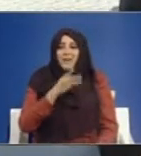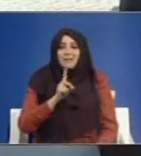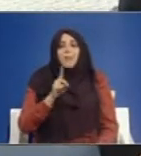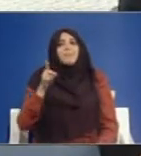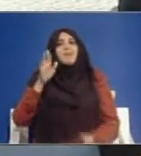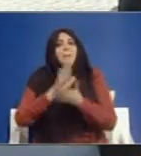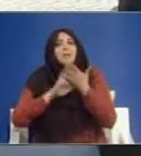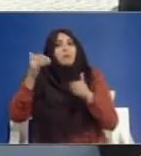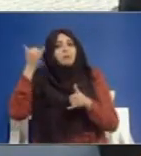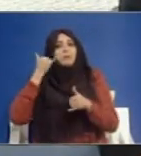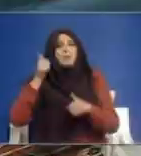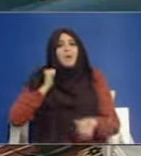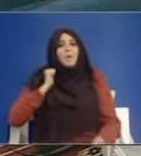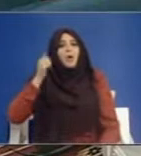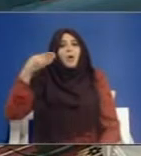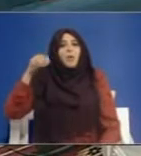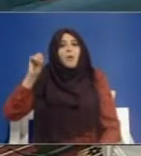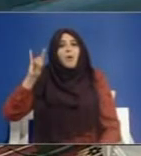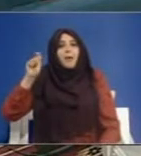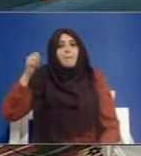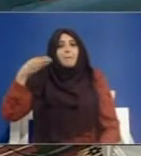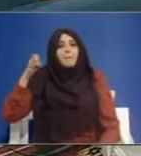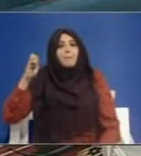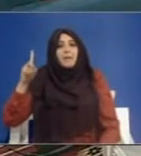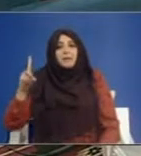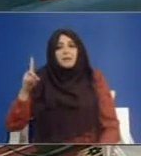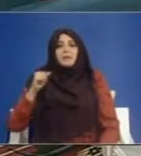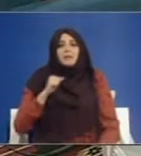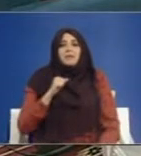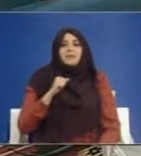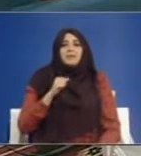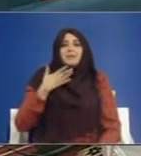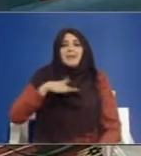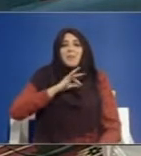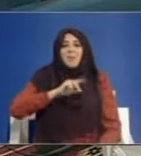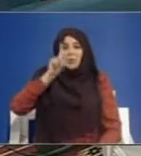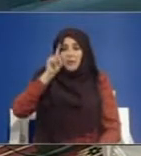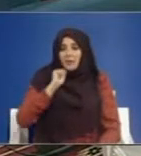أم محمد فضلي. السلام عليكم. وعليكم السلام أختي، أهلا بك.